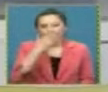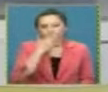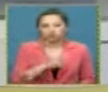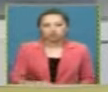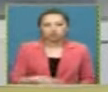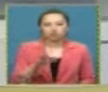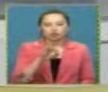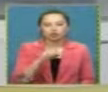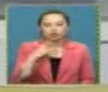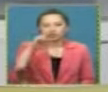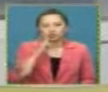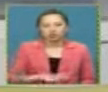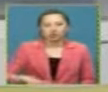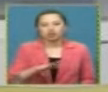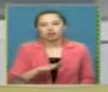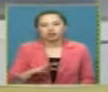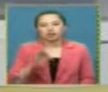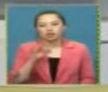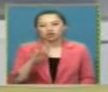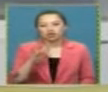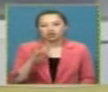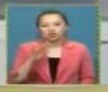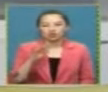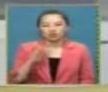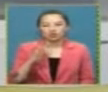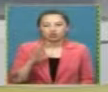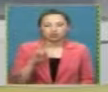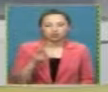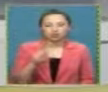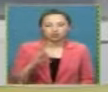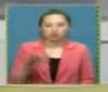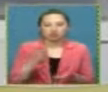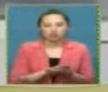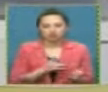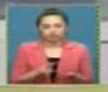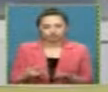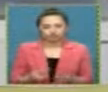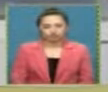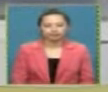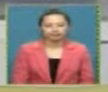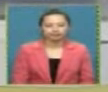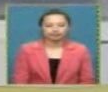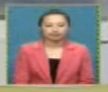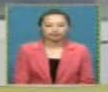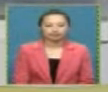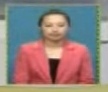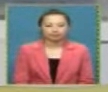оңтүстік Қазақстан облысының инвестициялық мүмкіндіктерінің таныстырылымын өткізуге дайын екендігін жеткізді.